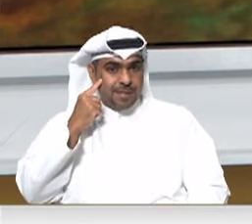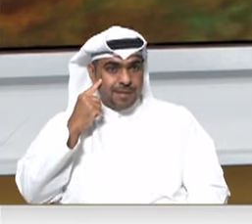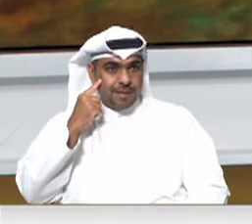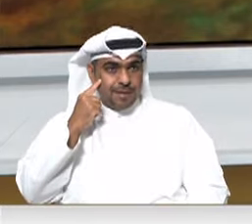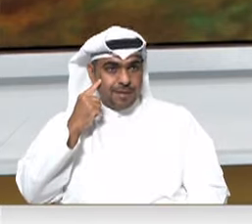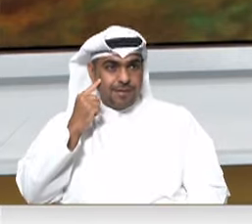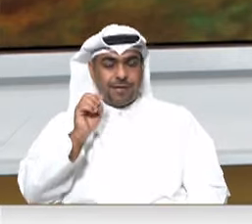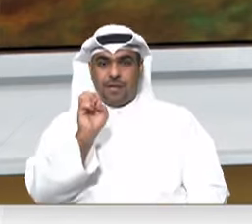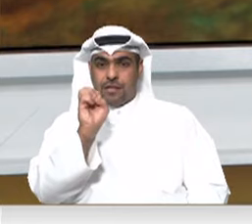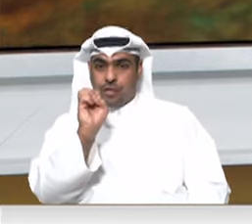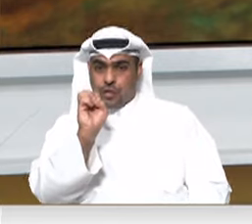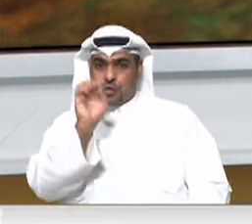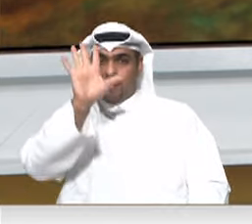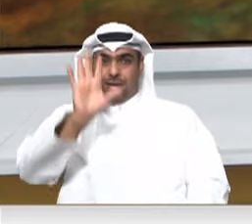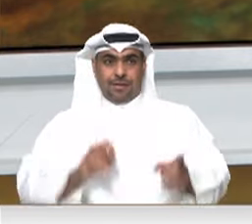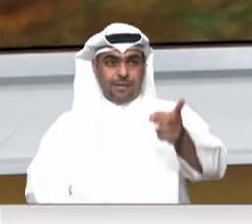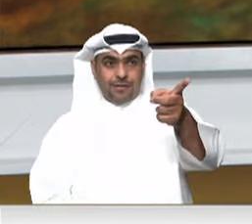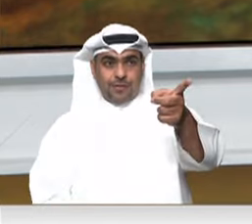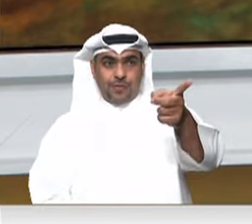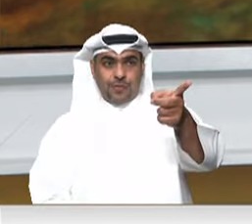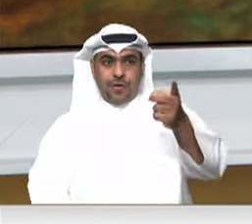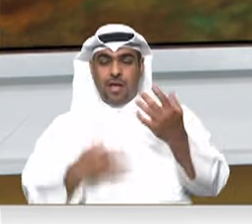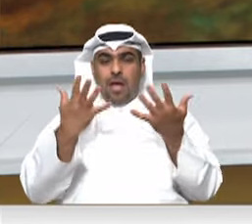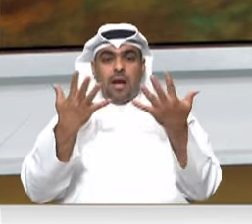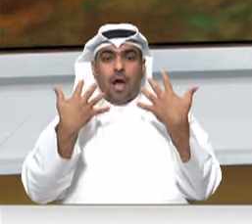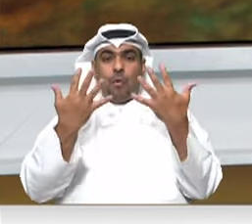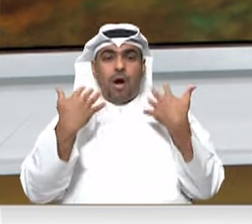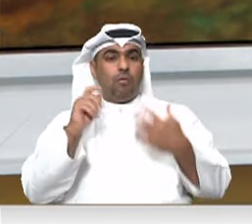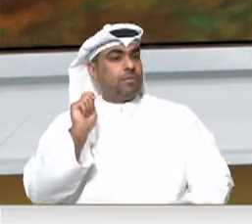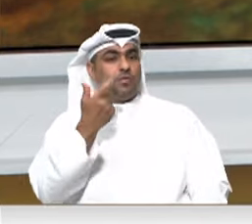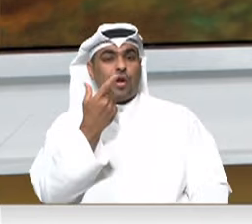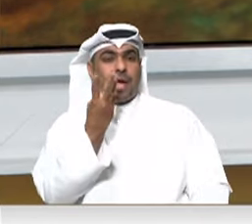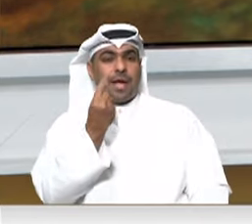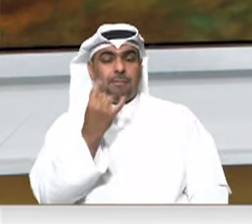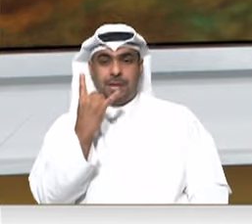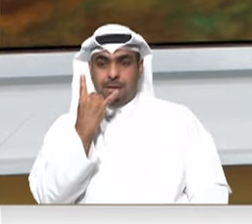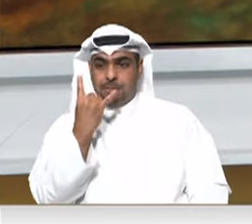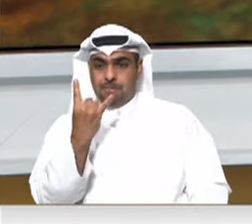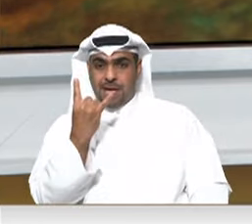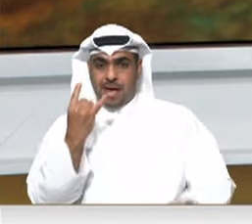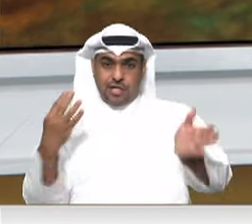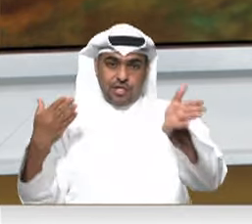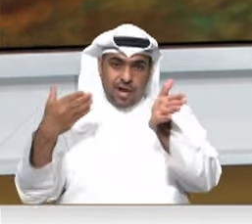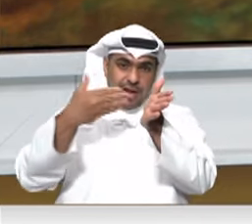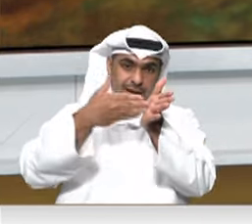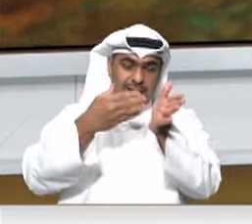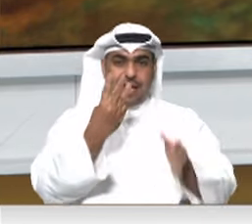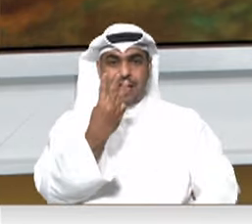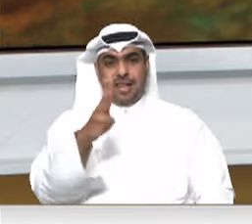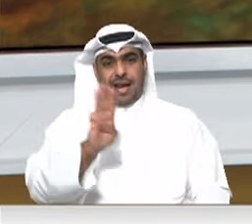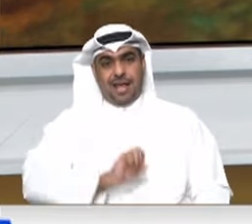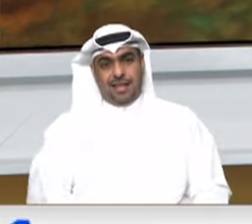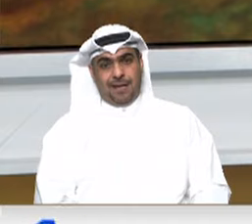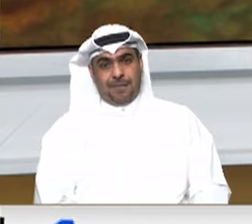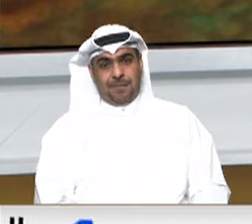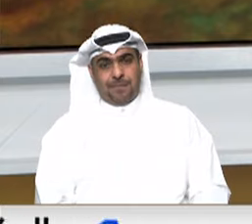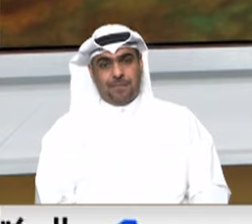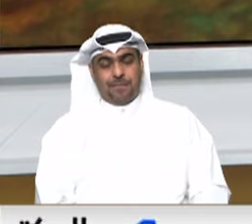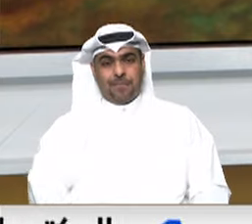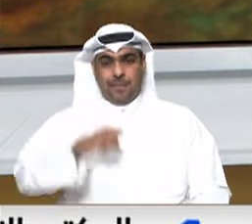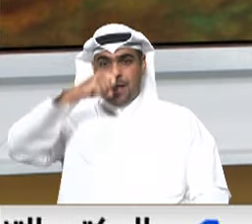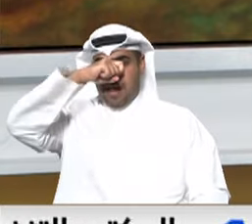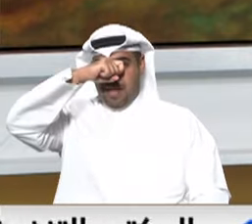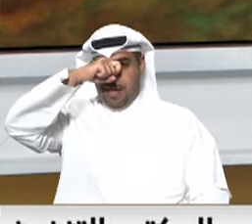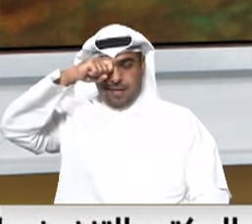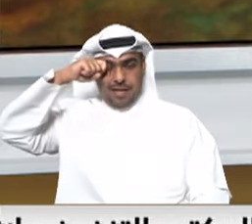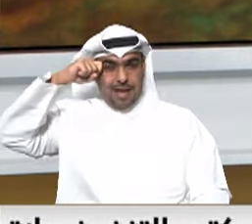حارة والرياح تتحول إلى جنوبية شرقية خفيفة إلى معتدلة من 10 إلى 30 كيلومتر في الساعة. درجة الحرارة الصغرى